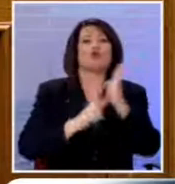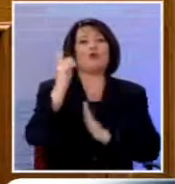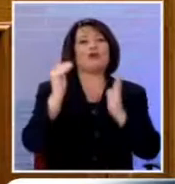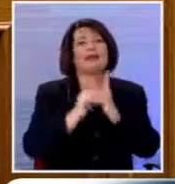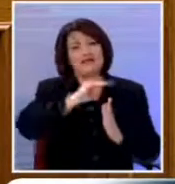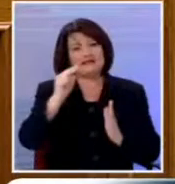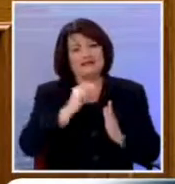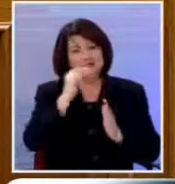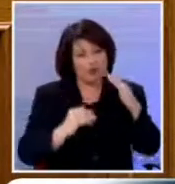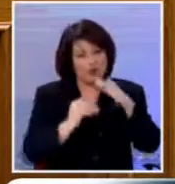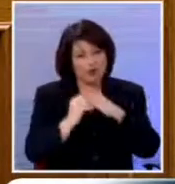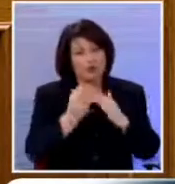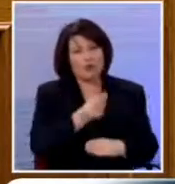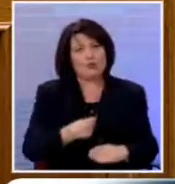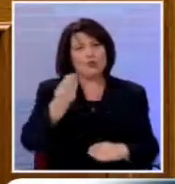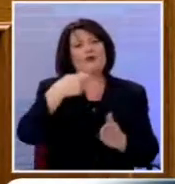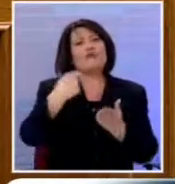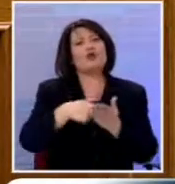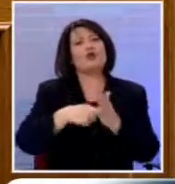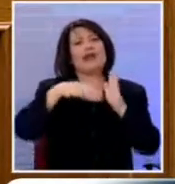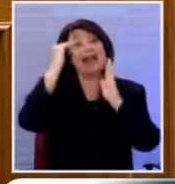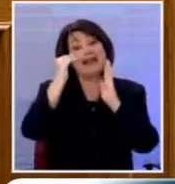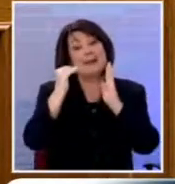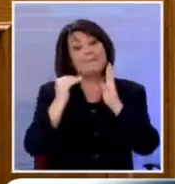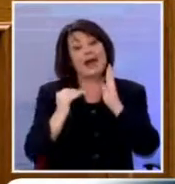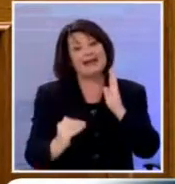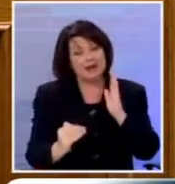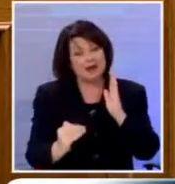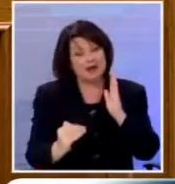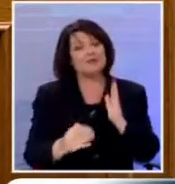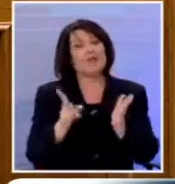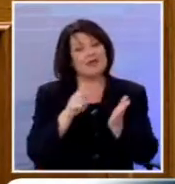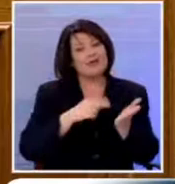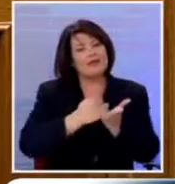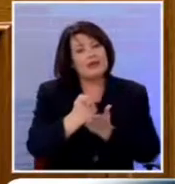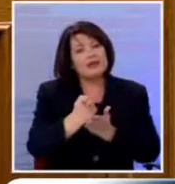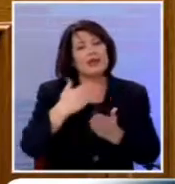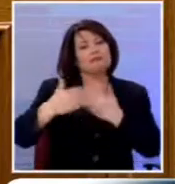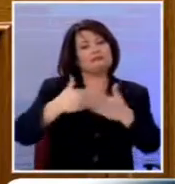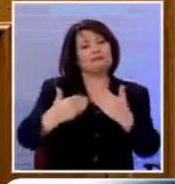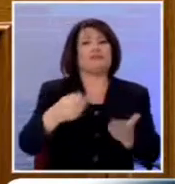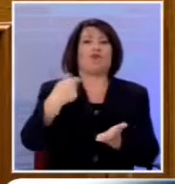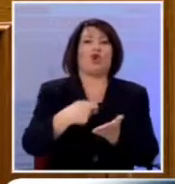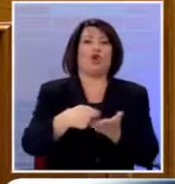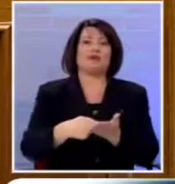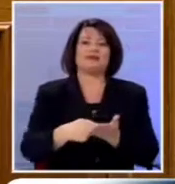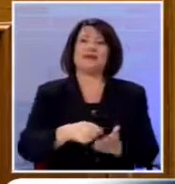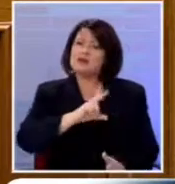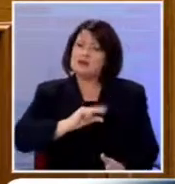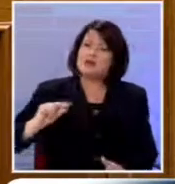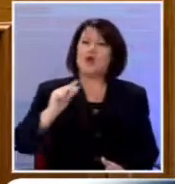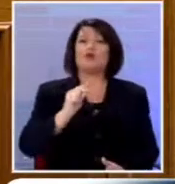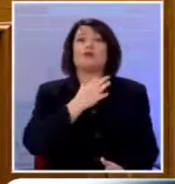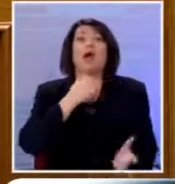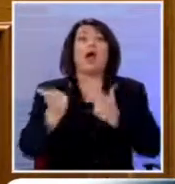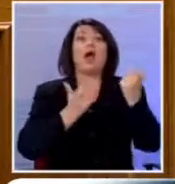ευρώ και δημιουργία περισσότερων φορολογικών κλιμακίων για προοδευτική και δίκαιη φορολόγηση. Νέα συσάχθεια για τη ρύθμιση των